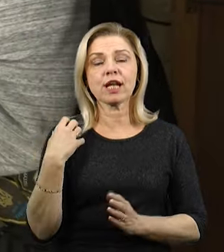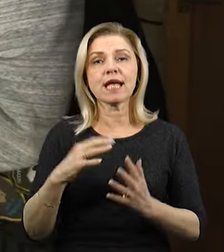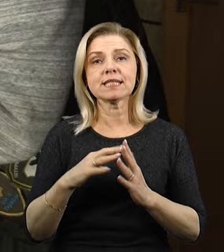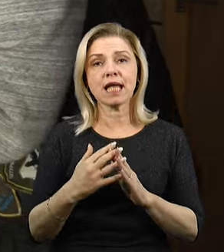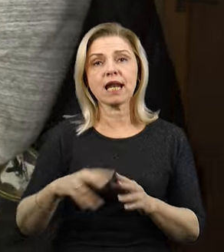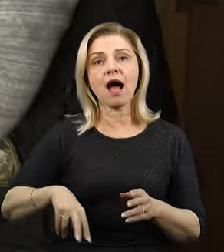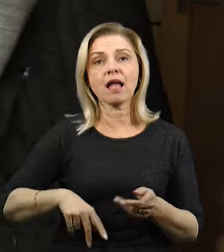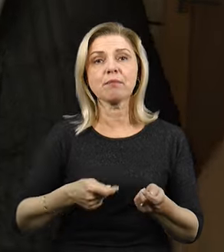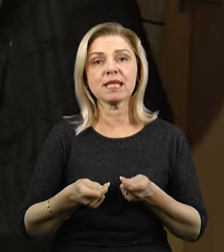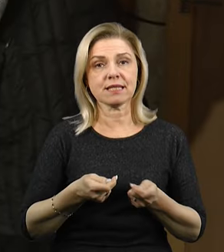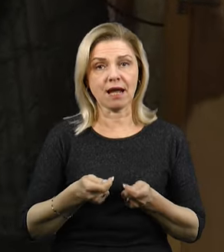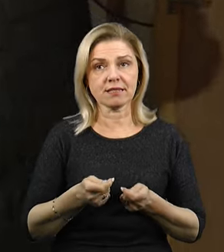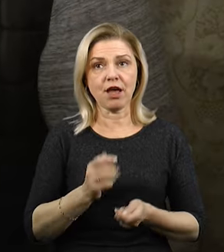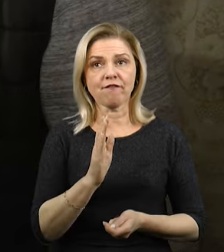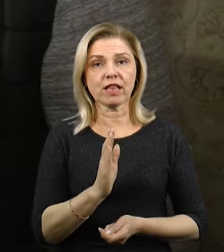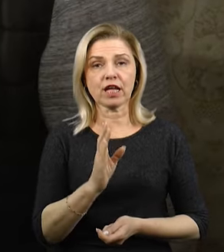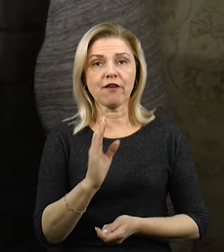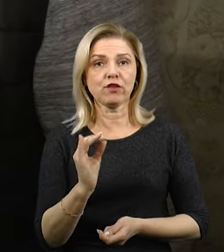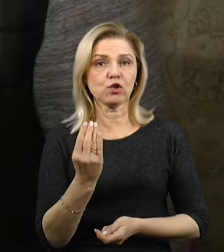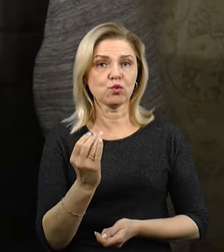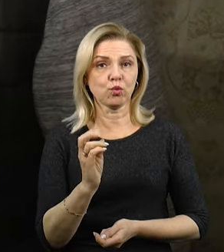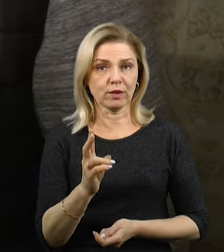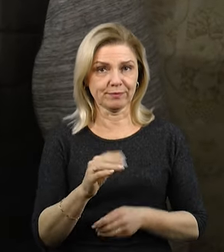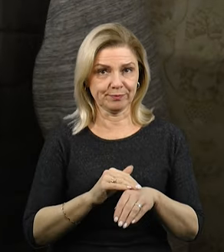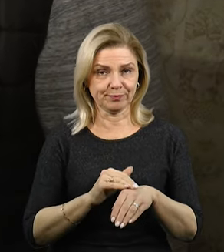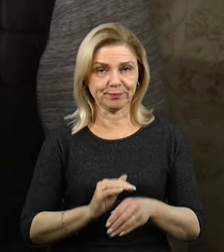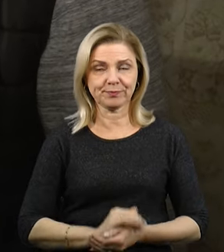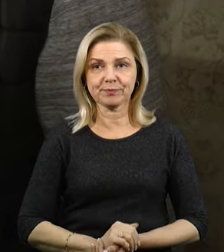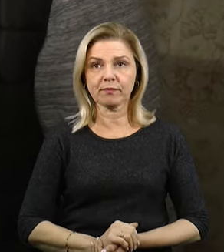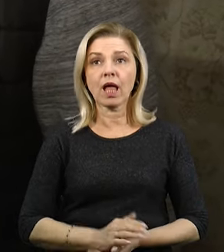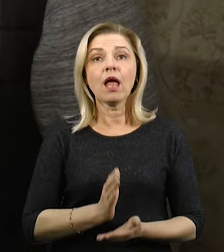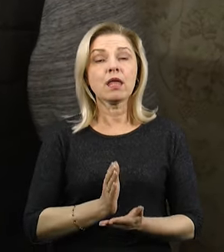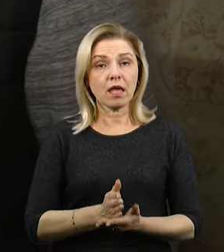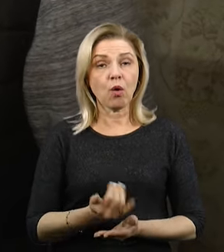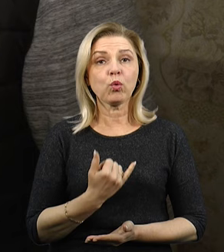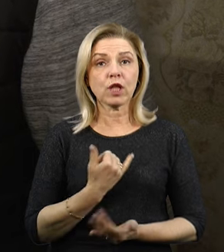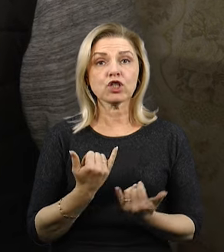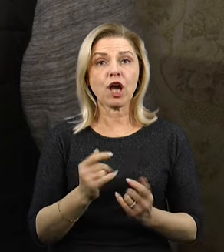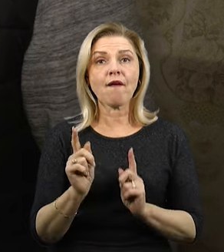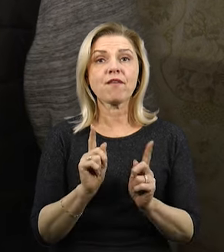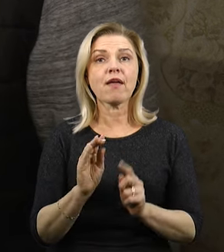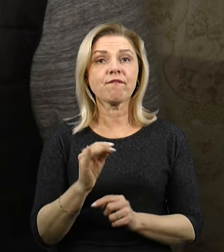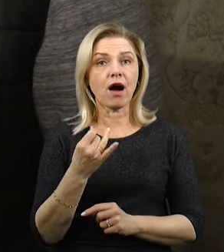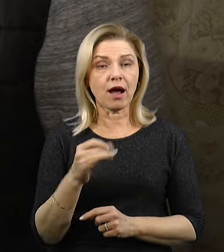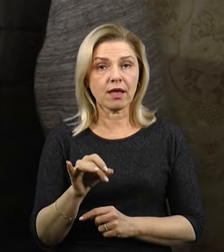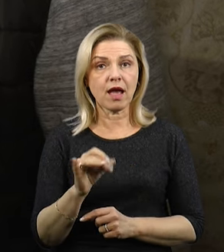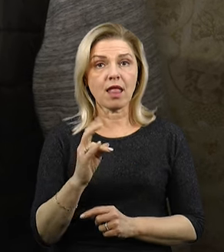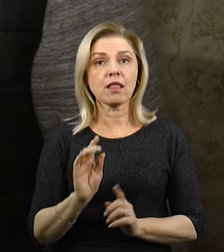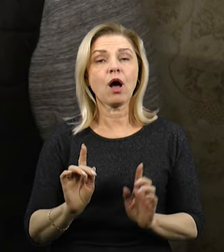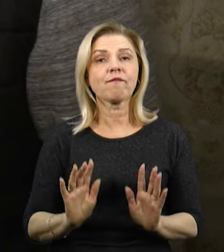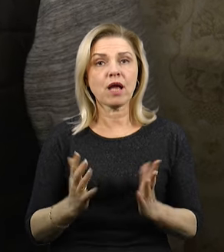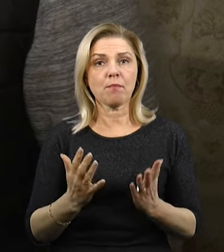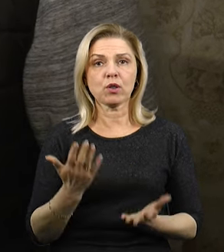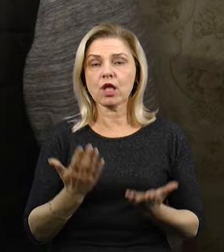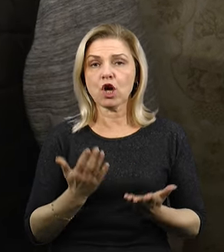військової адміністрації Валерій Ліщук есть у нас зараз wi-fi але на той